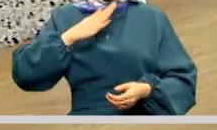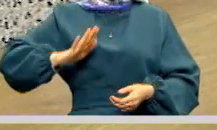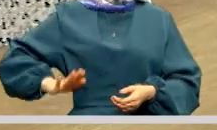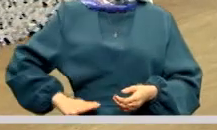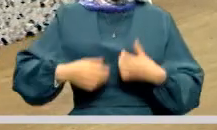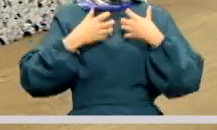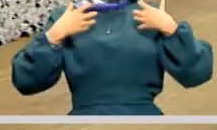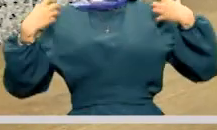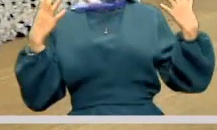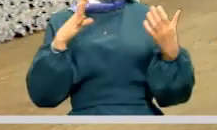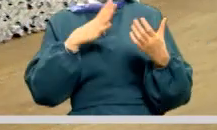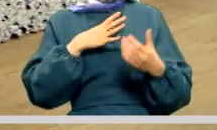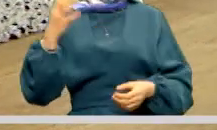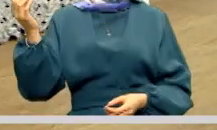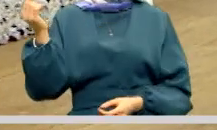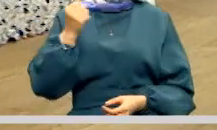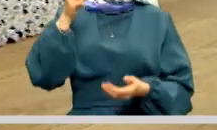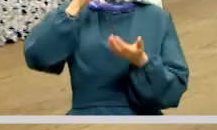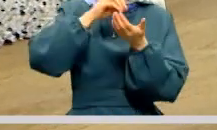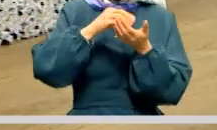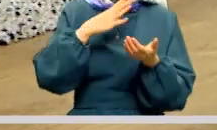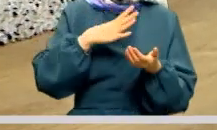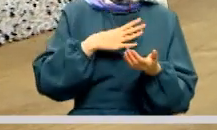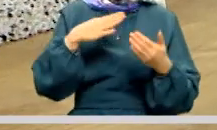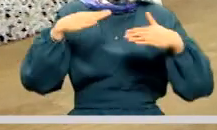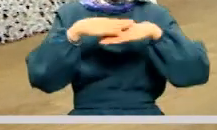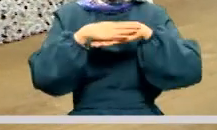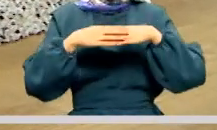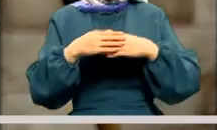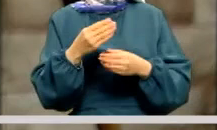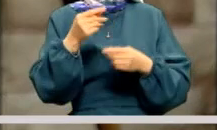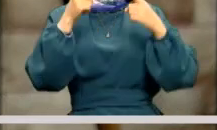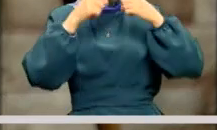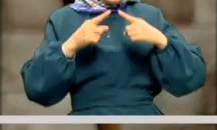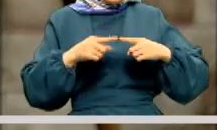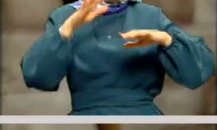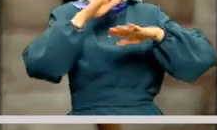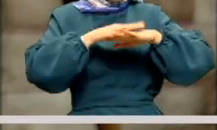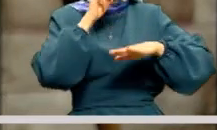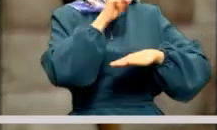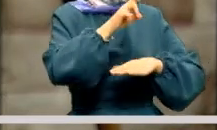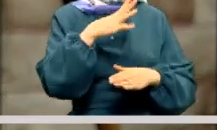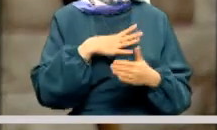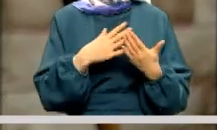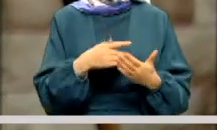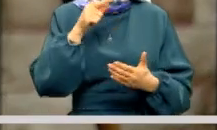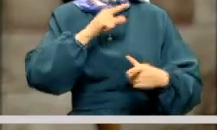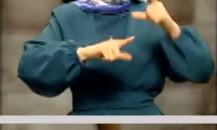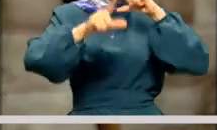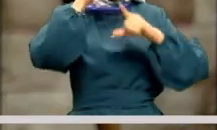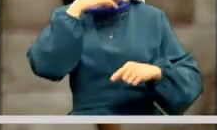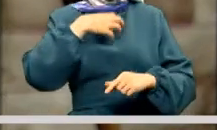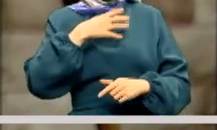var alındığında konabiliyor çünkü akşam hesabına yaptığında mutlaka görüyor Burada şu da var Belki ihtiyaç sahibi de